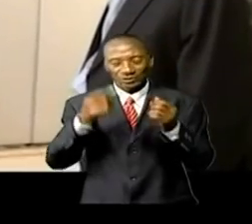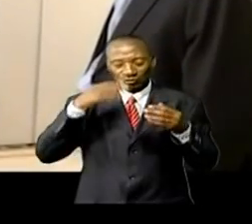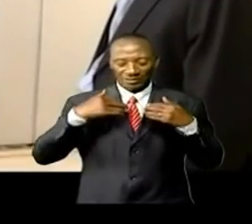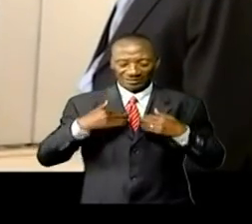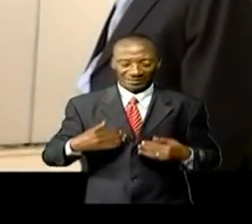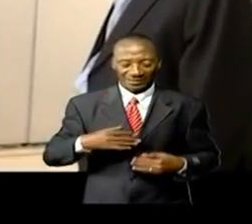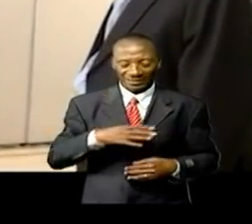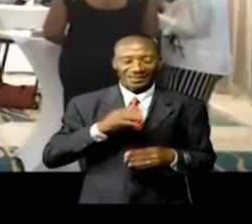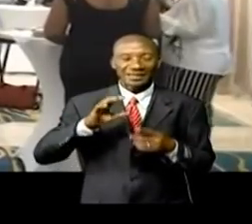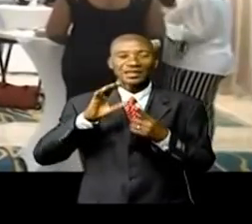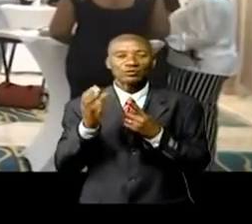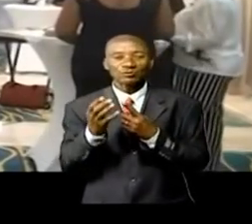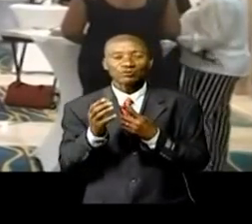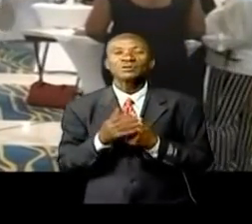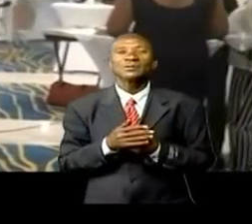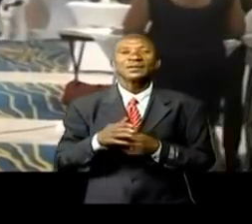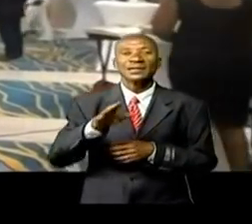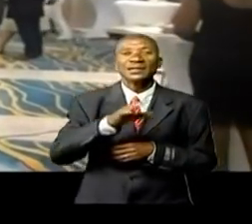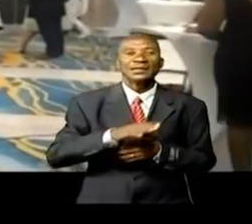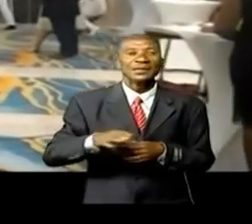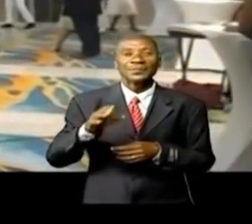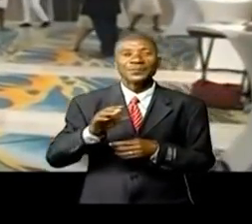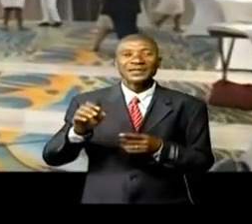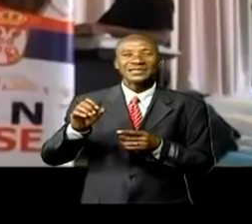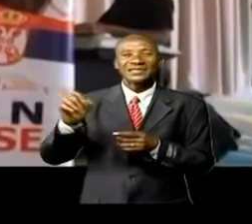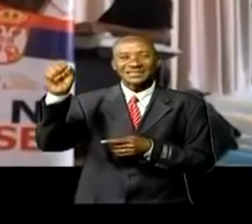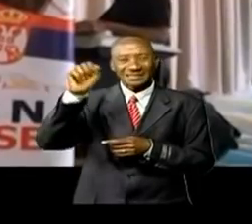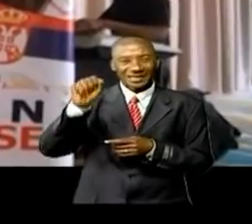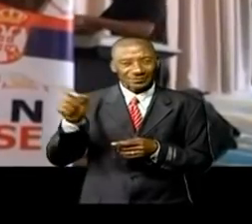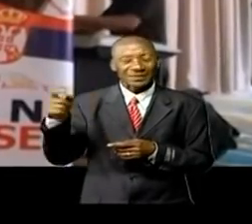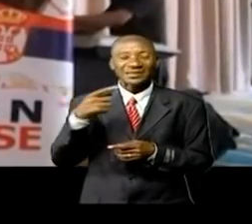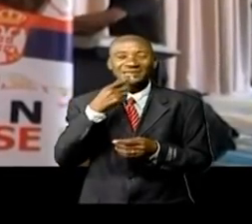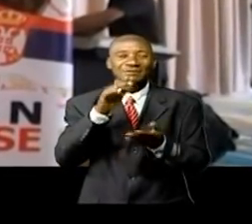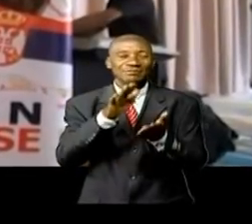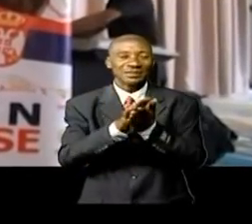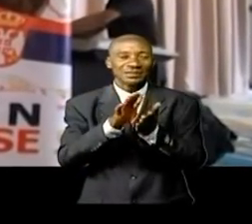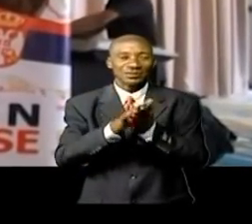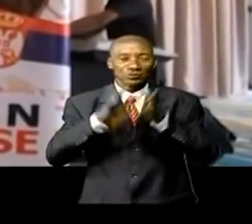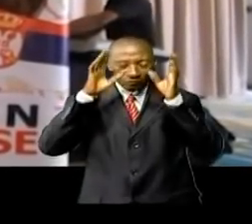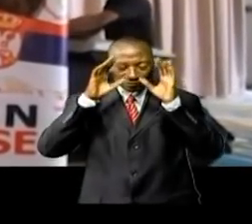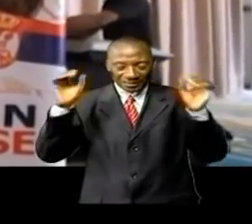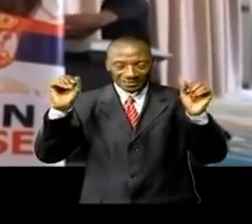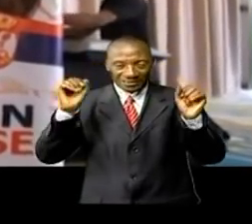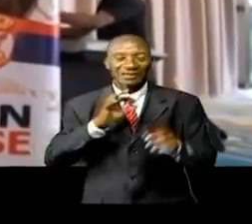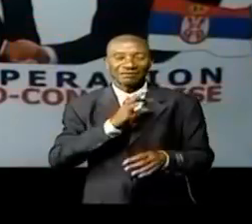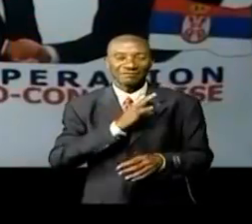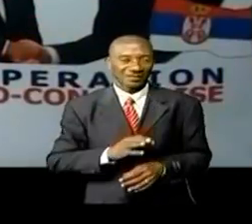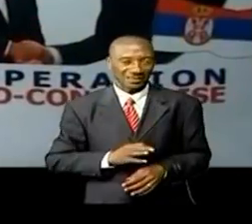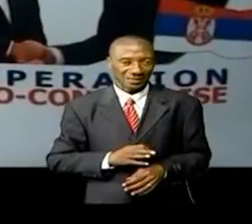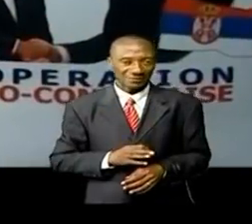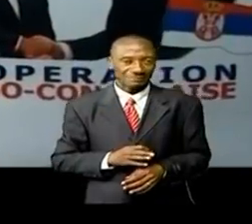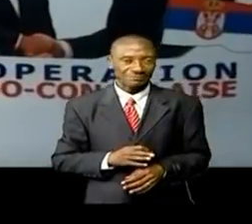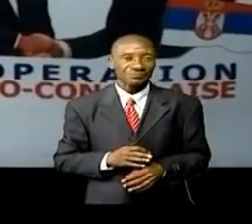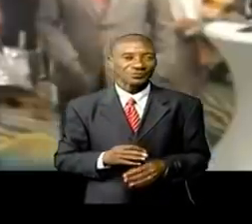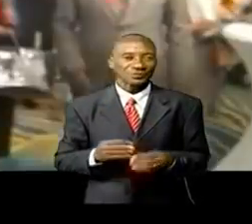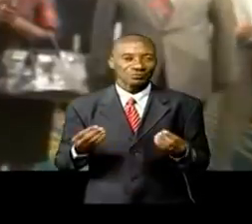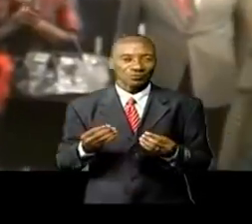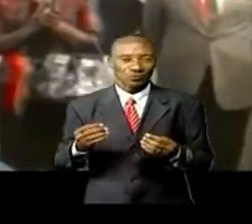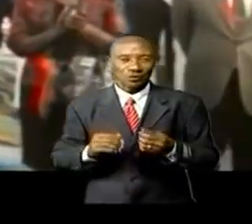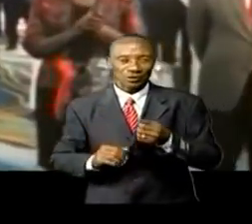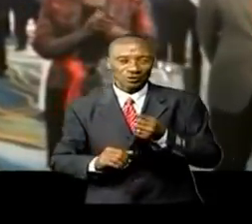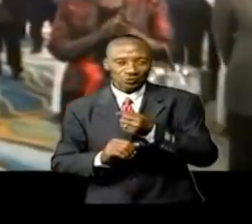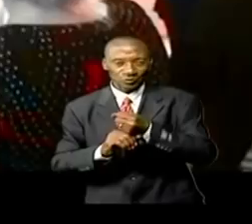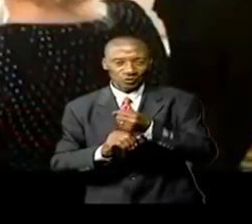la République de Serbie remercie le chef de l'État congolais, Félix-Antoine Tshisekedi Tshilombo, pour l'avoir soutenu auprès